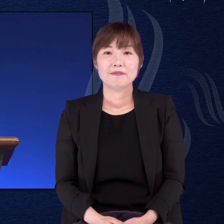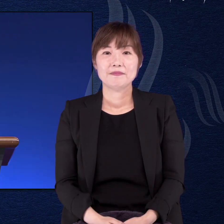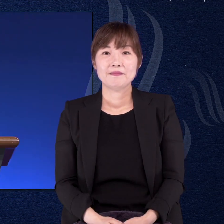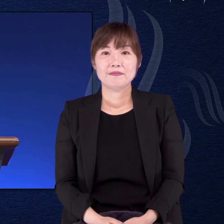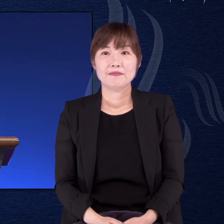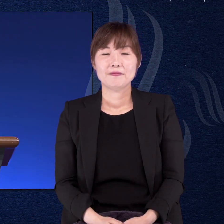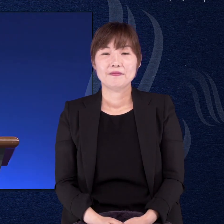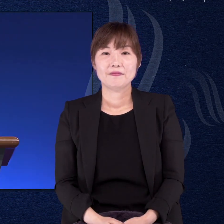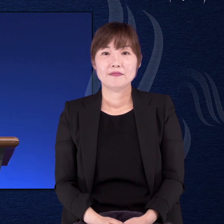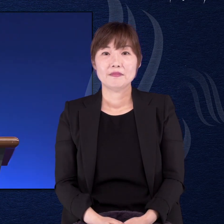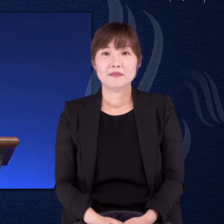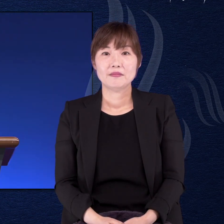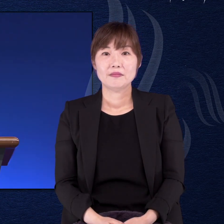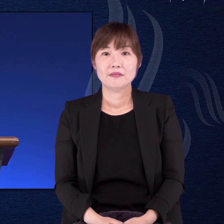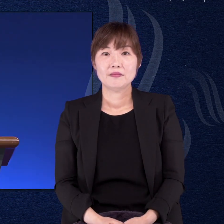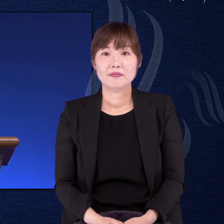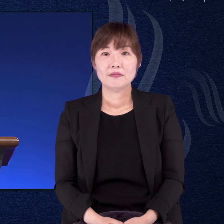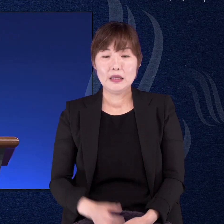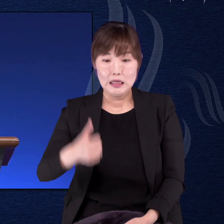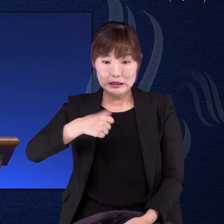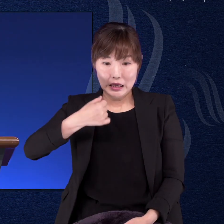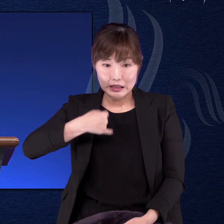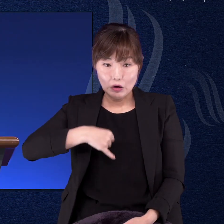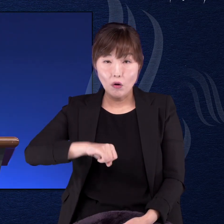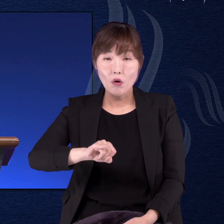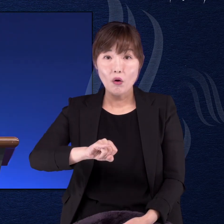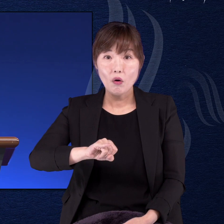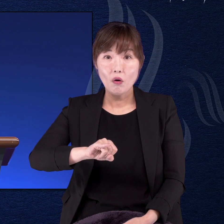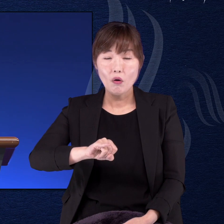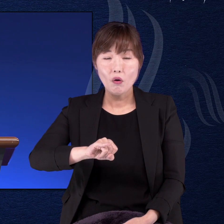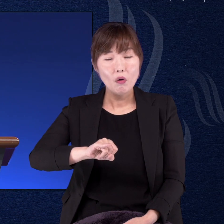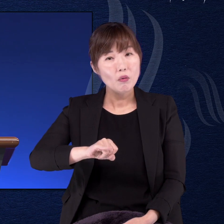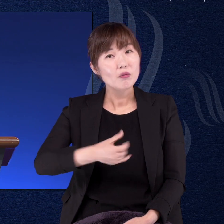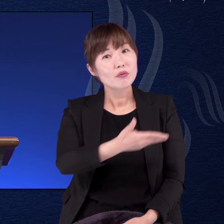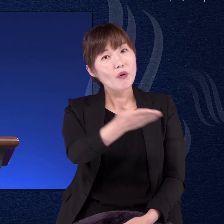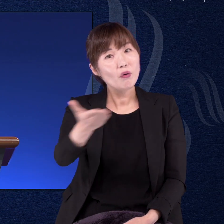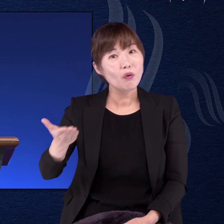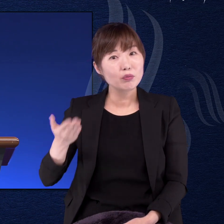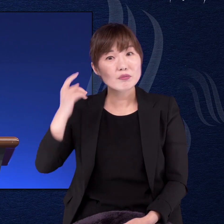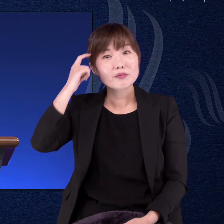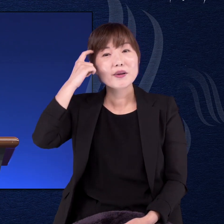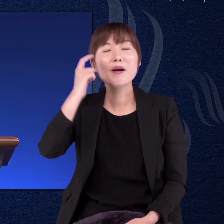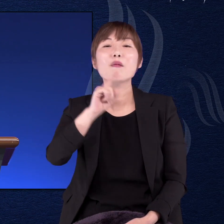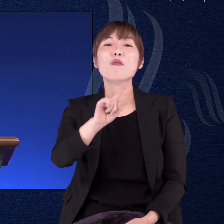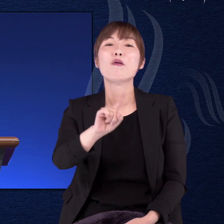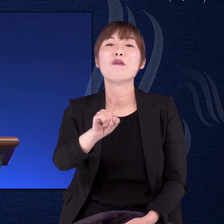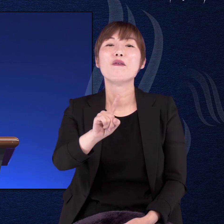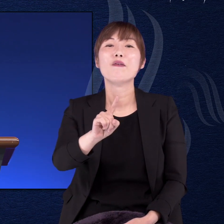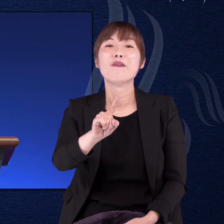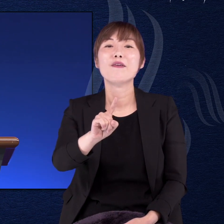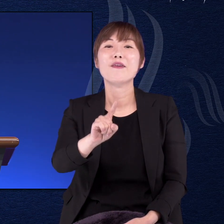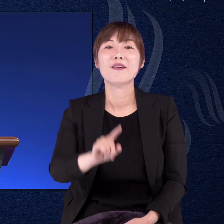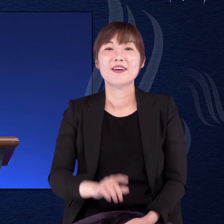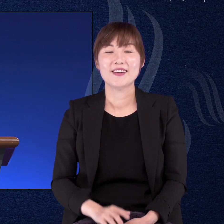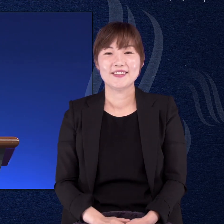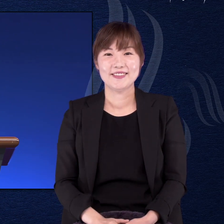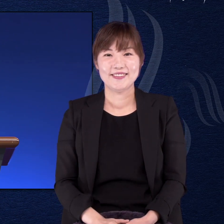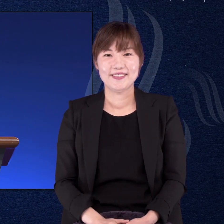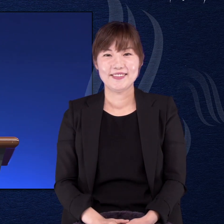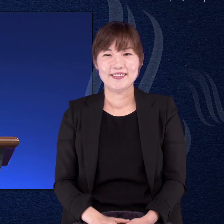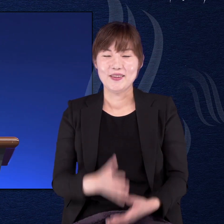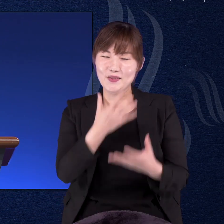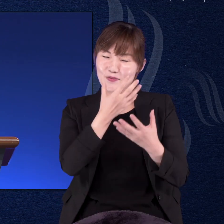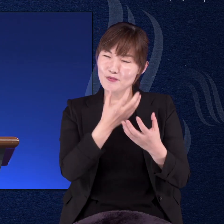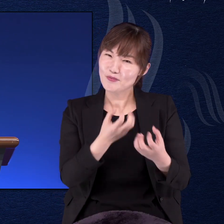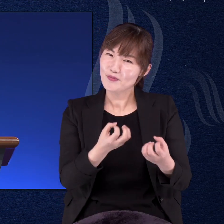우리는 자식하면 뭐가 떠올려지세요? 제가 이런 질문을 종종 드리는데 많은 분들이 뭐